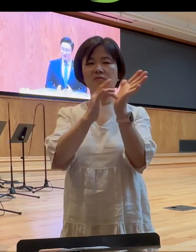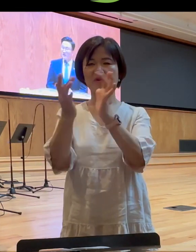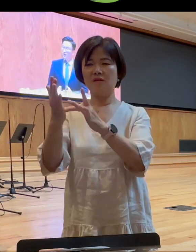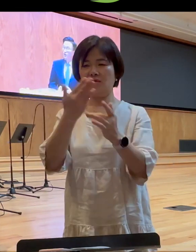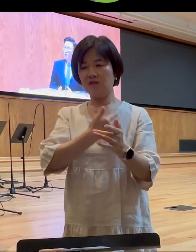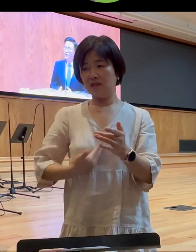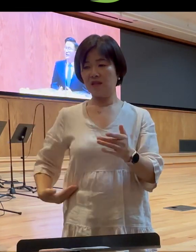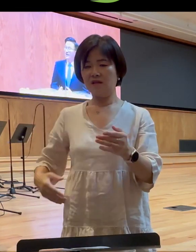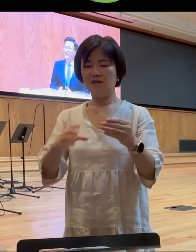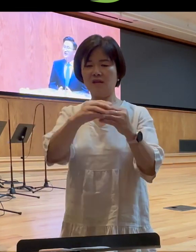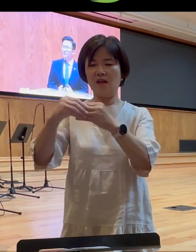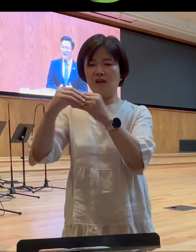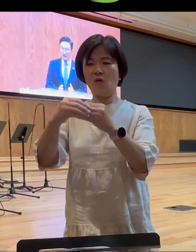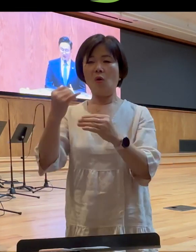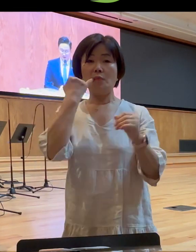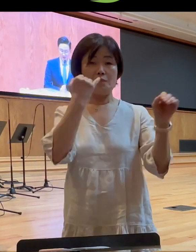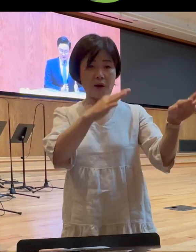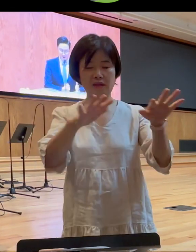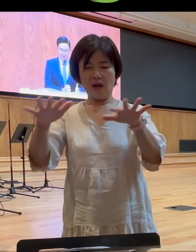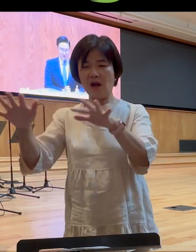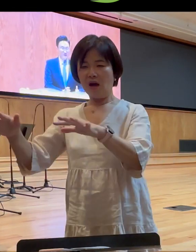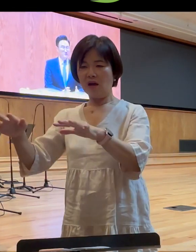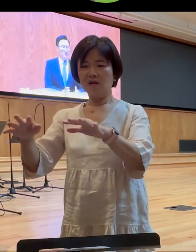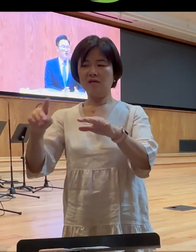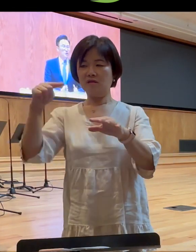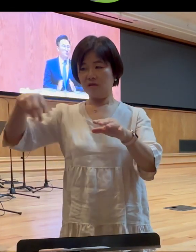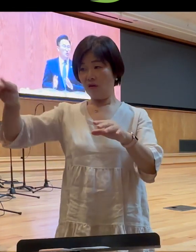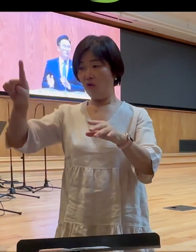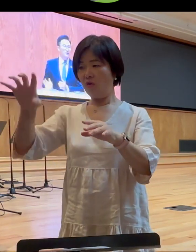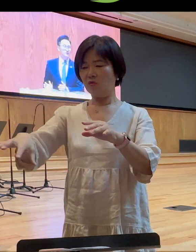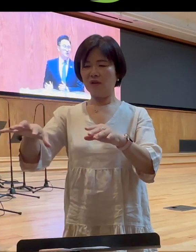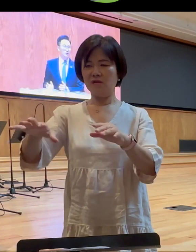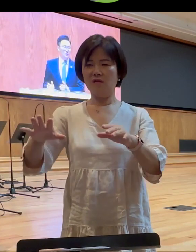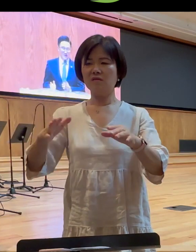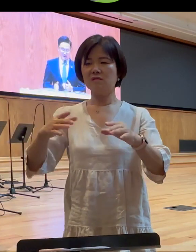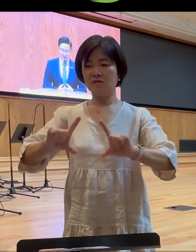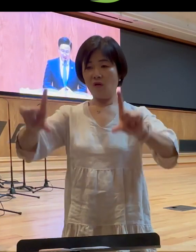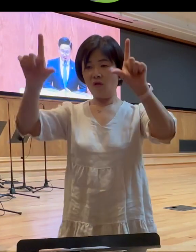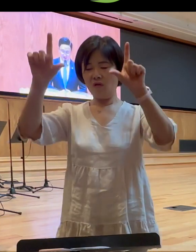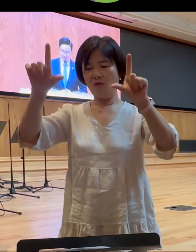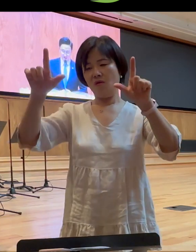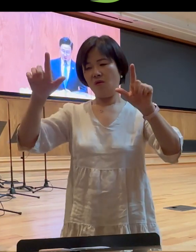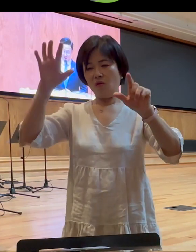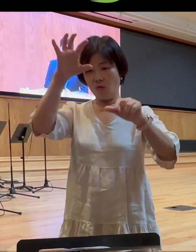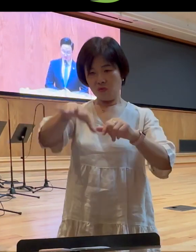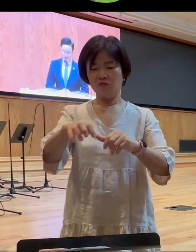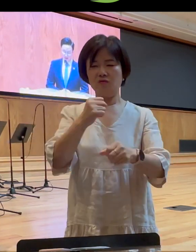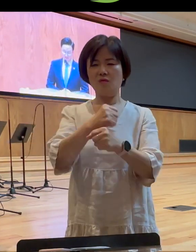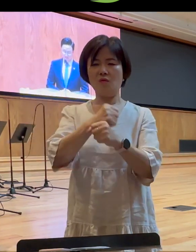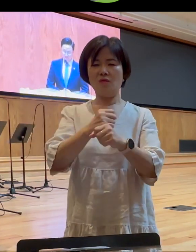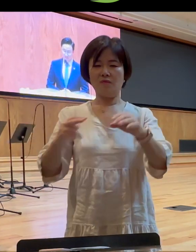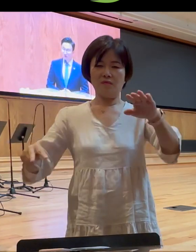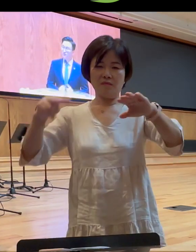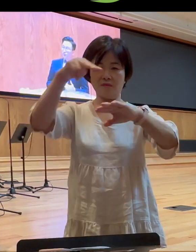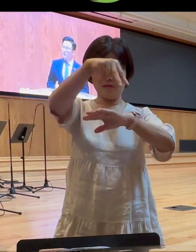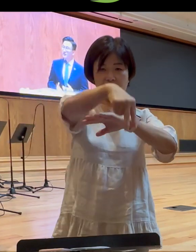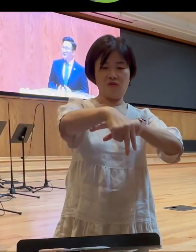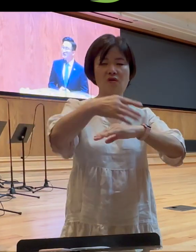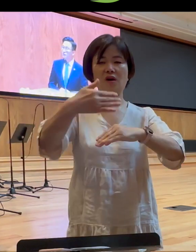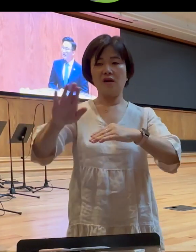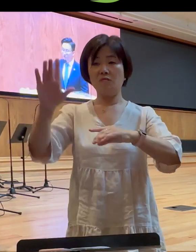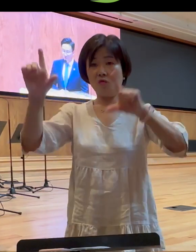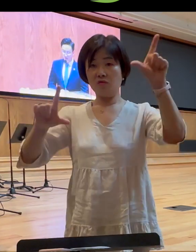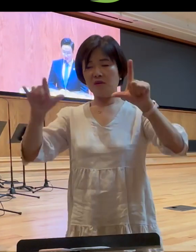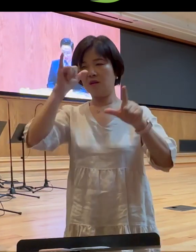제자들을 데리고 갈릴리 바다 서편에서 동편으로 항해하는 내용이 나옵니다. 물론